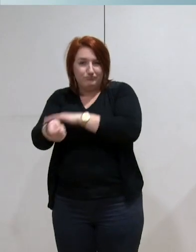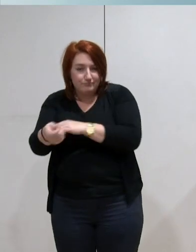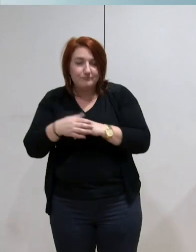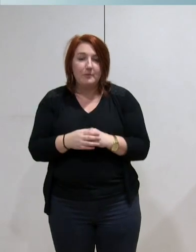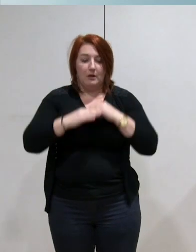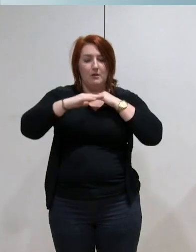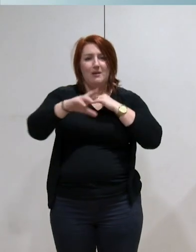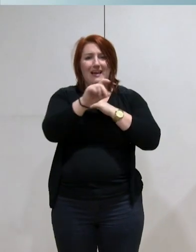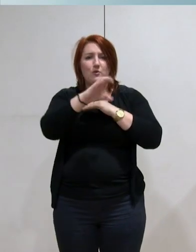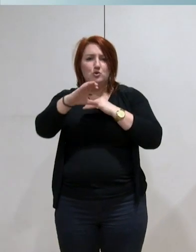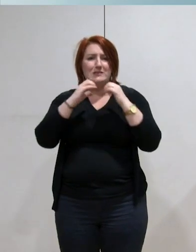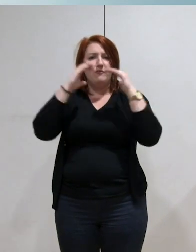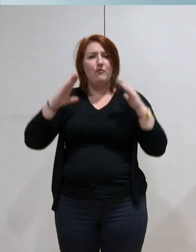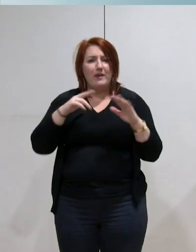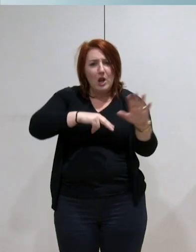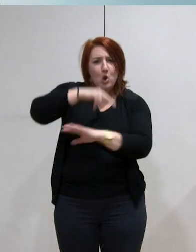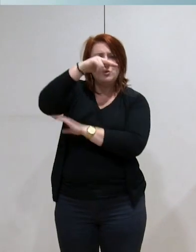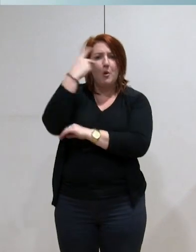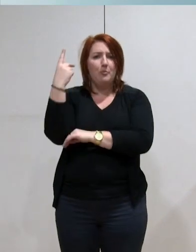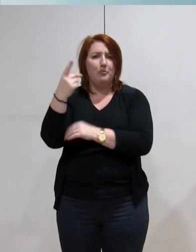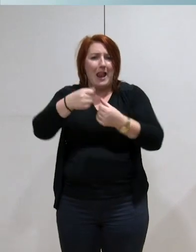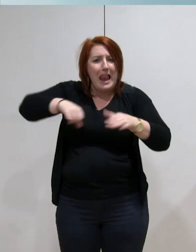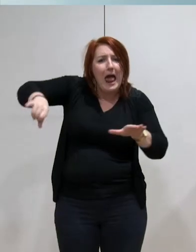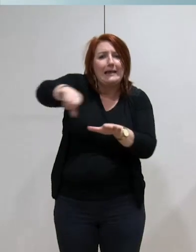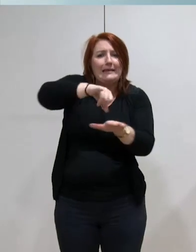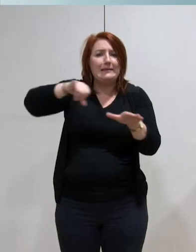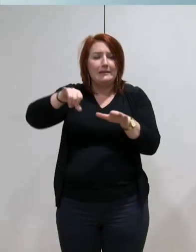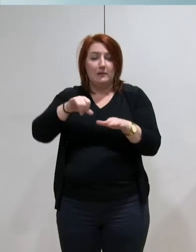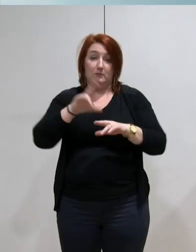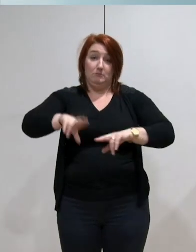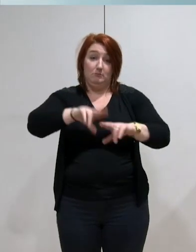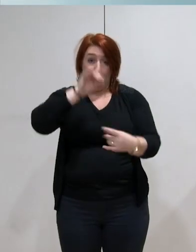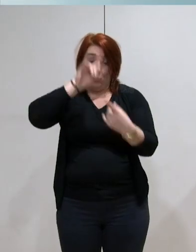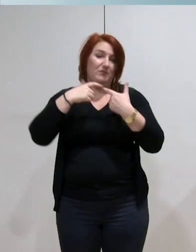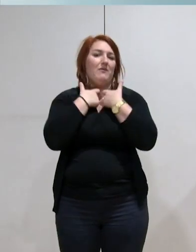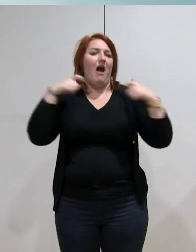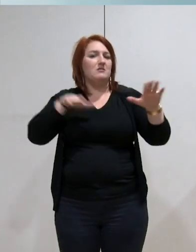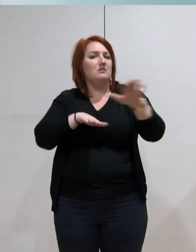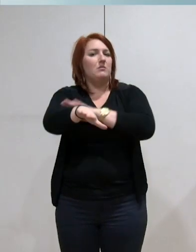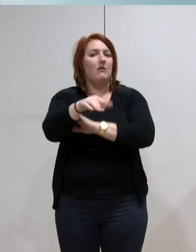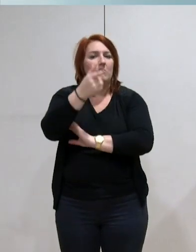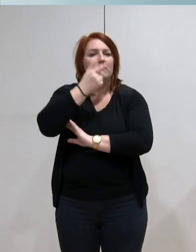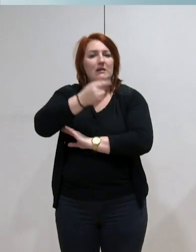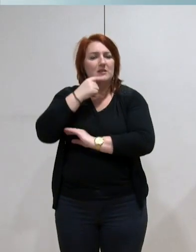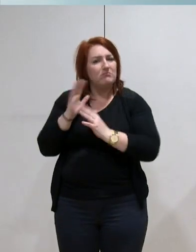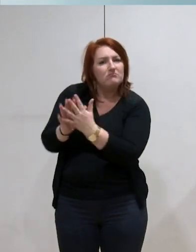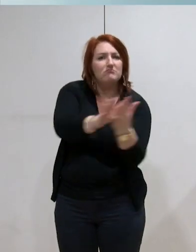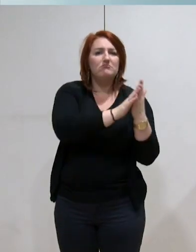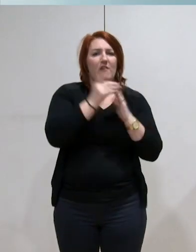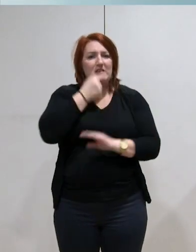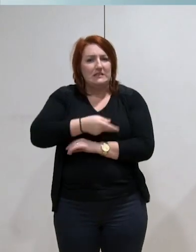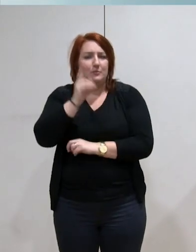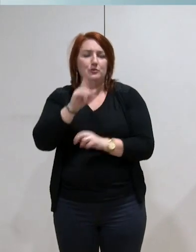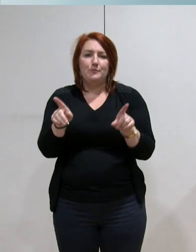au rez-de-chaussée du foyer logement du lac pour permettre son accessibilité et favoriser la convivialité et transformer